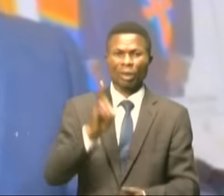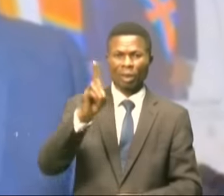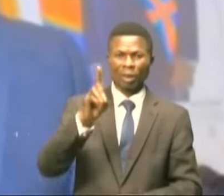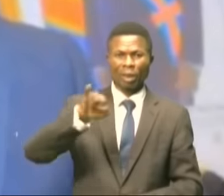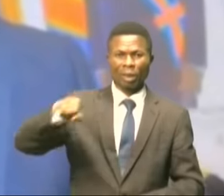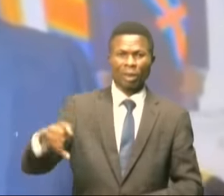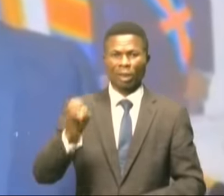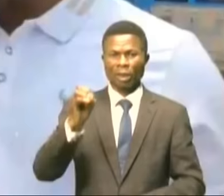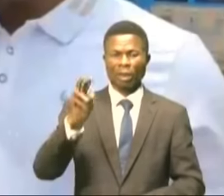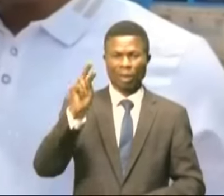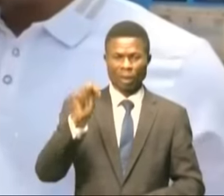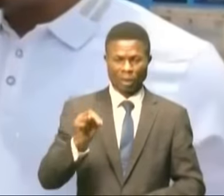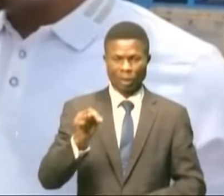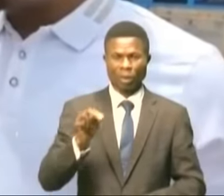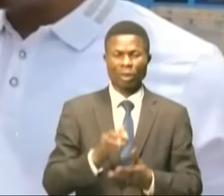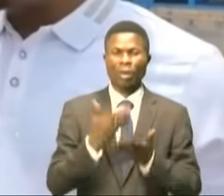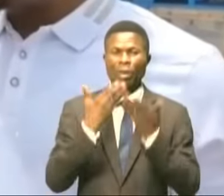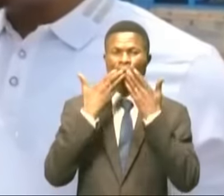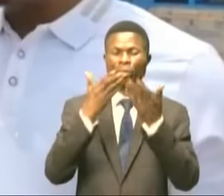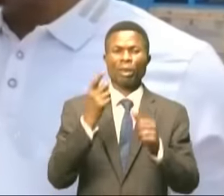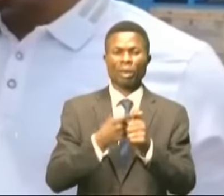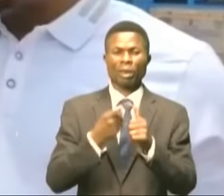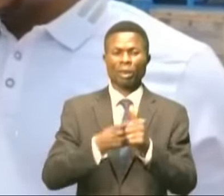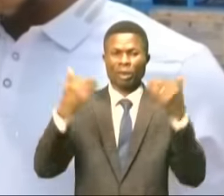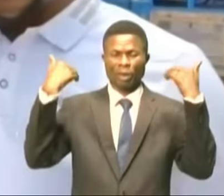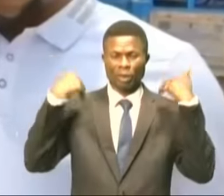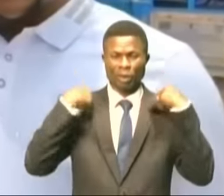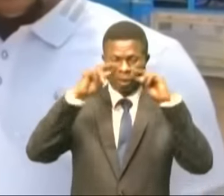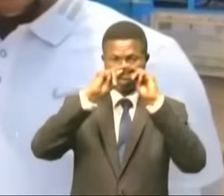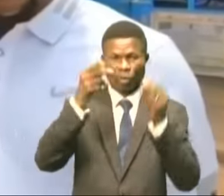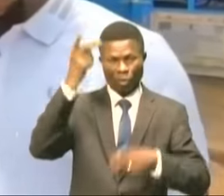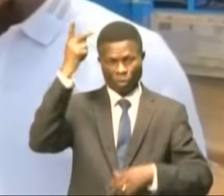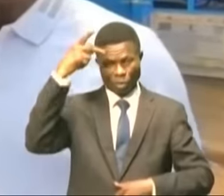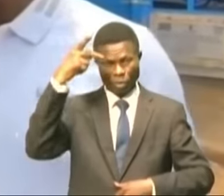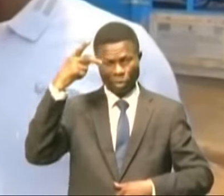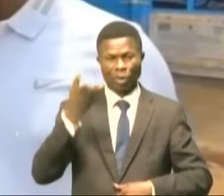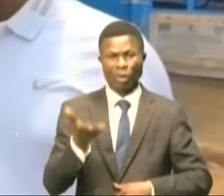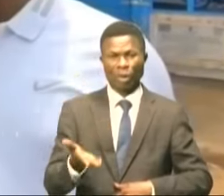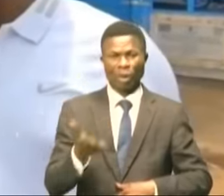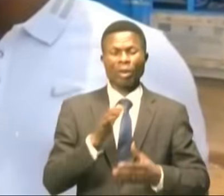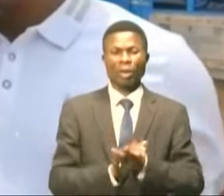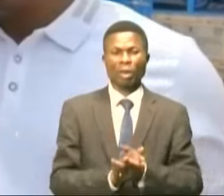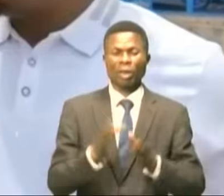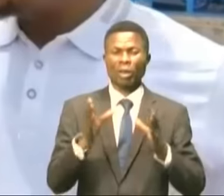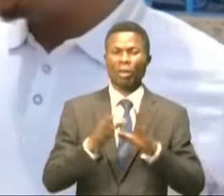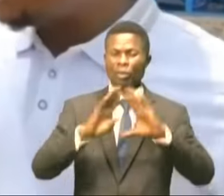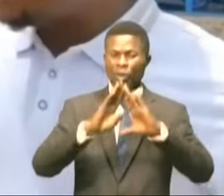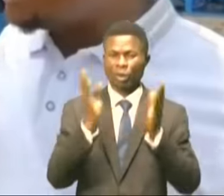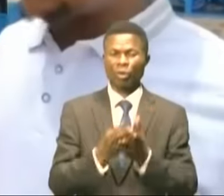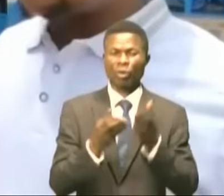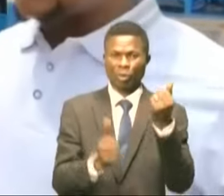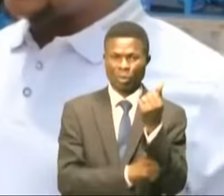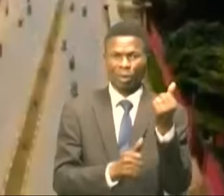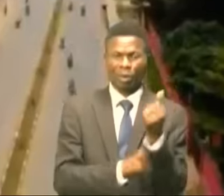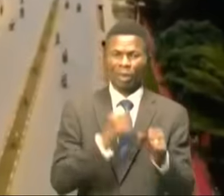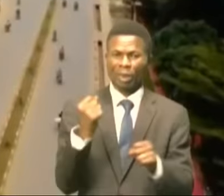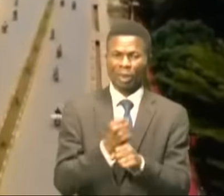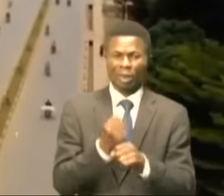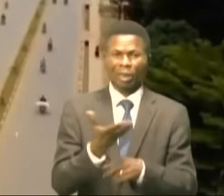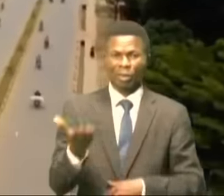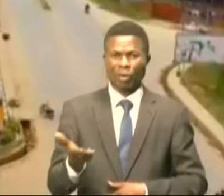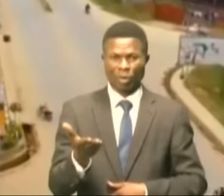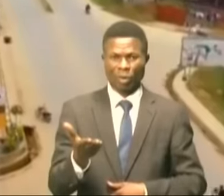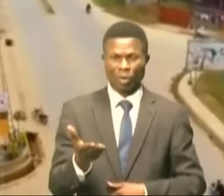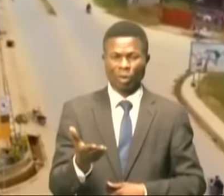Kenda Odu. Je remercie d'abord l'autorité morale, le PDG James Kenda Odu, avec toute l'équipe dont on a eu à travailler. Tout est